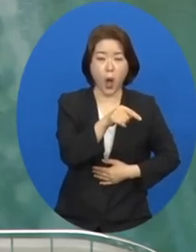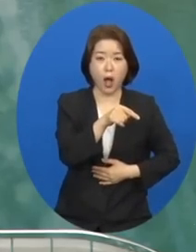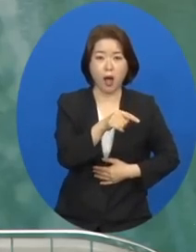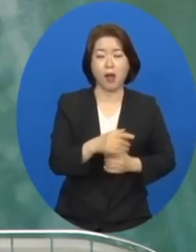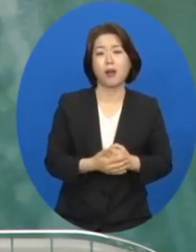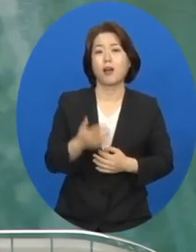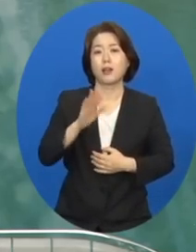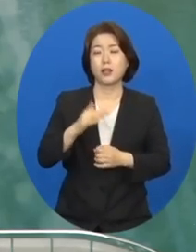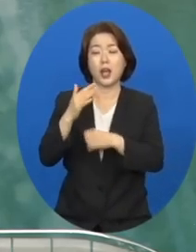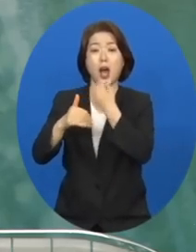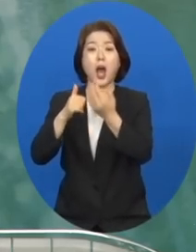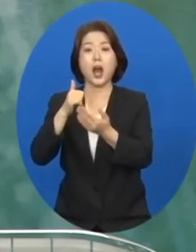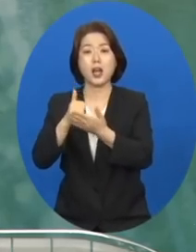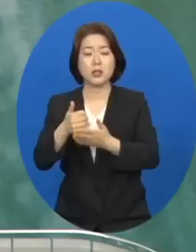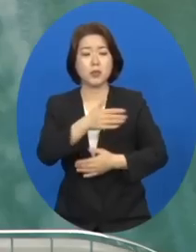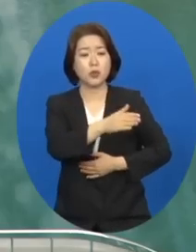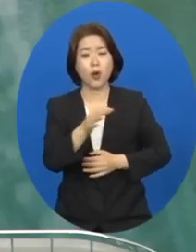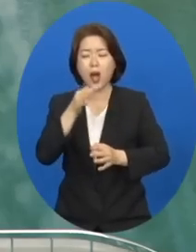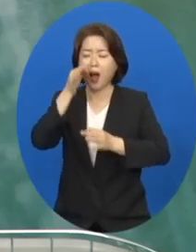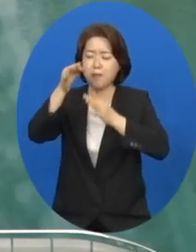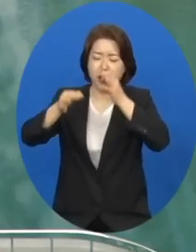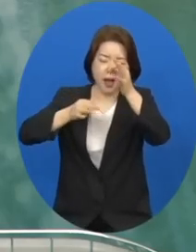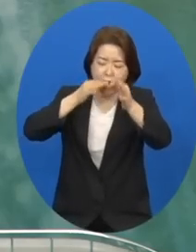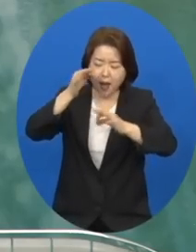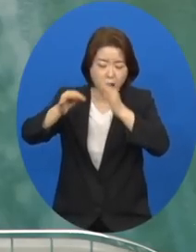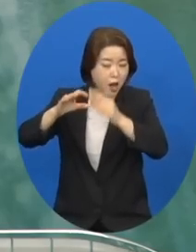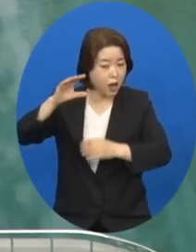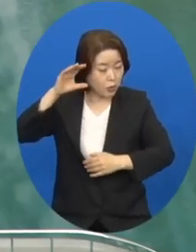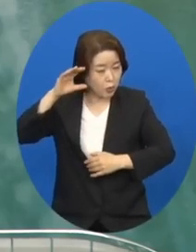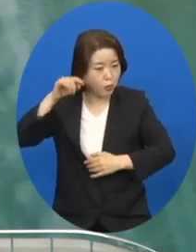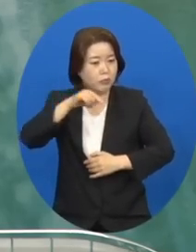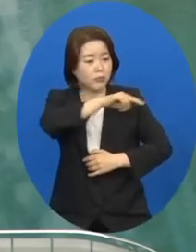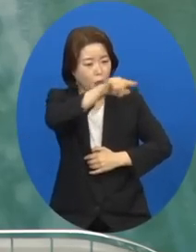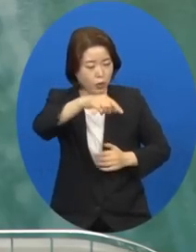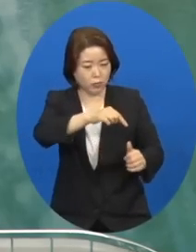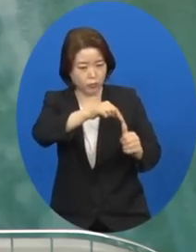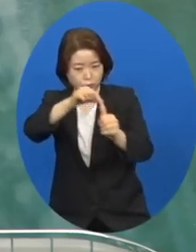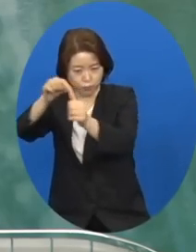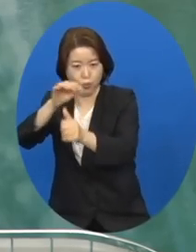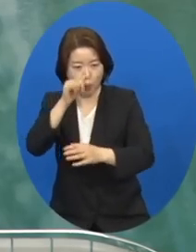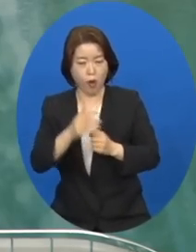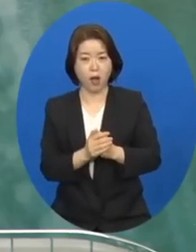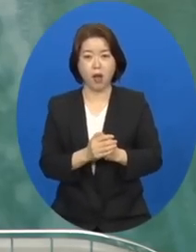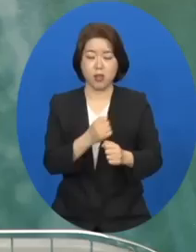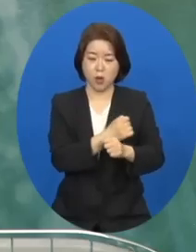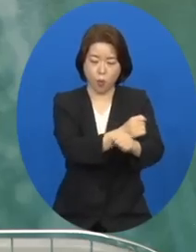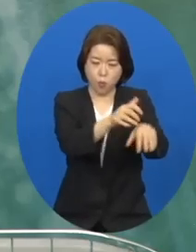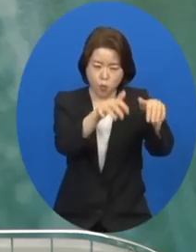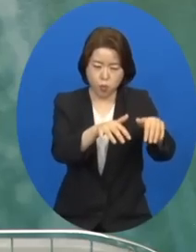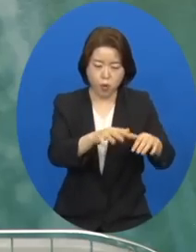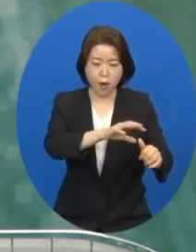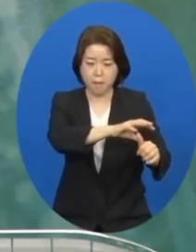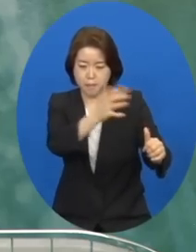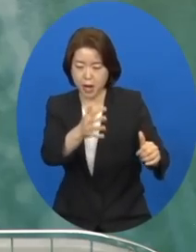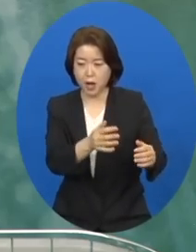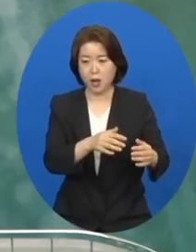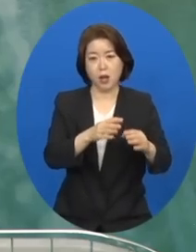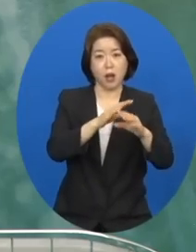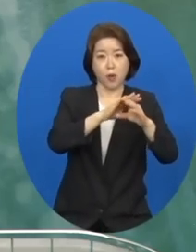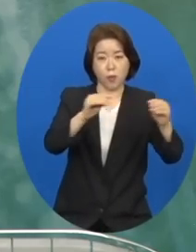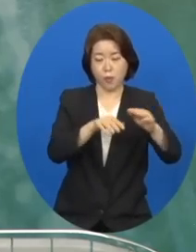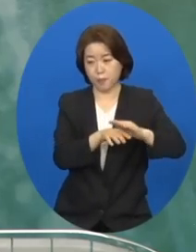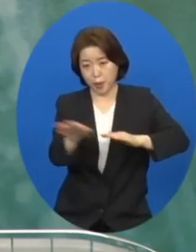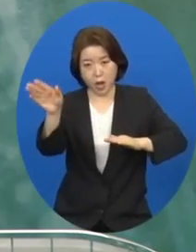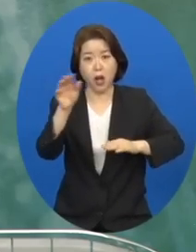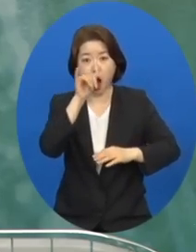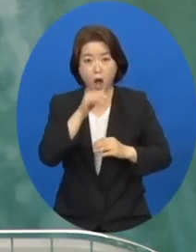하나님이 너의 부르짖는 음성을 듣고 구원하여 주었다 너희가 종대 어떤 것에서 자유인이 되게 해 주었다 해방 을 시켜